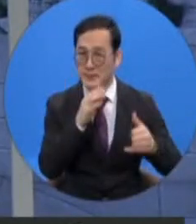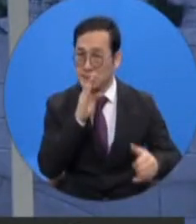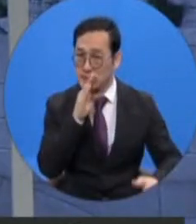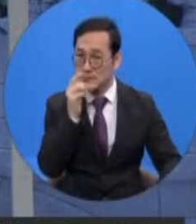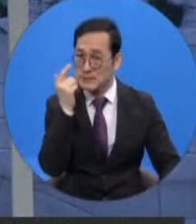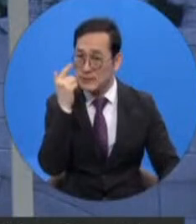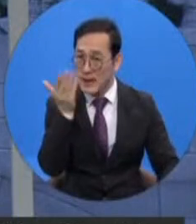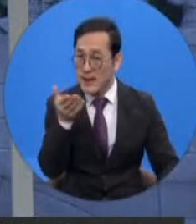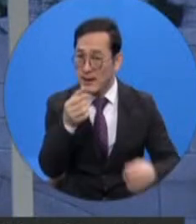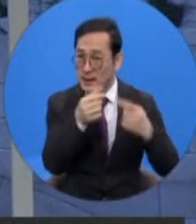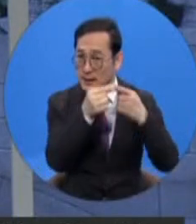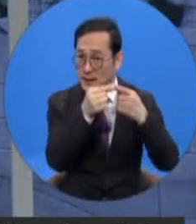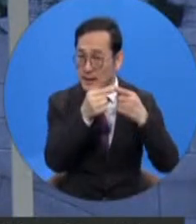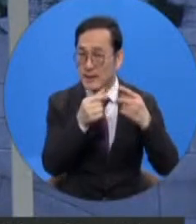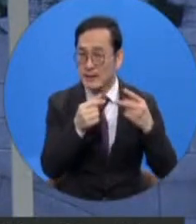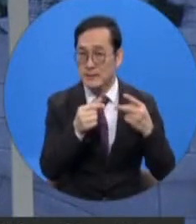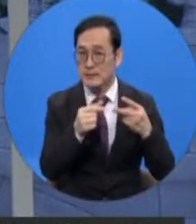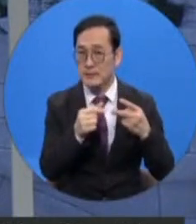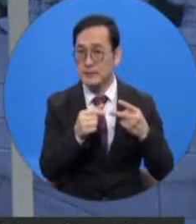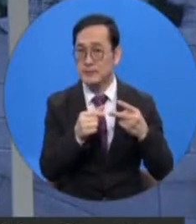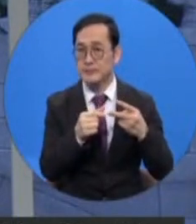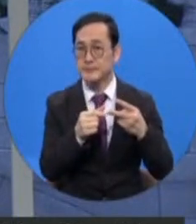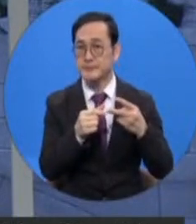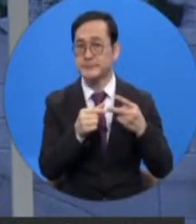되고, 이재명 후보가 지난